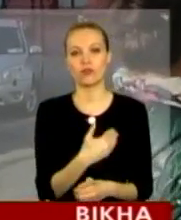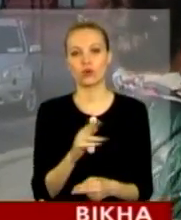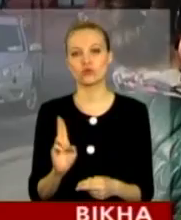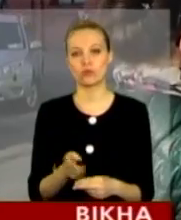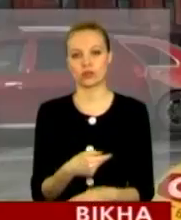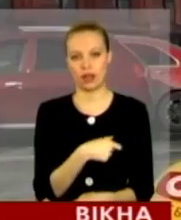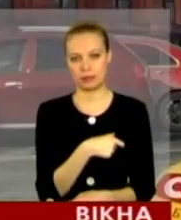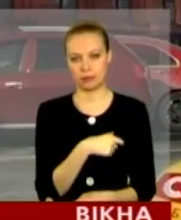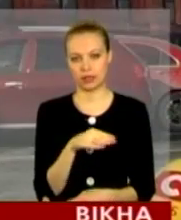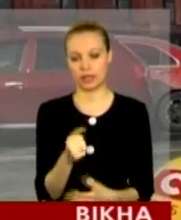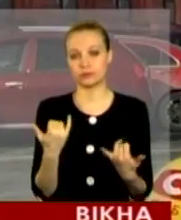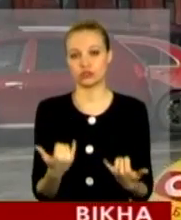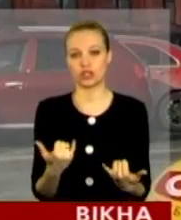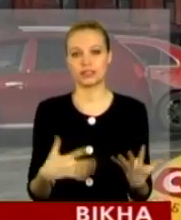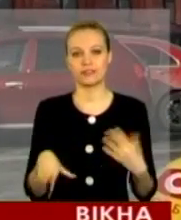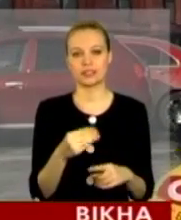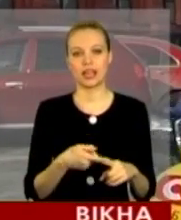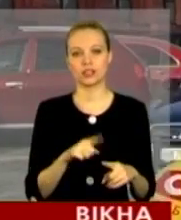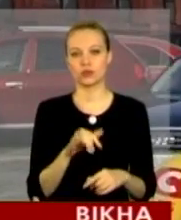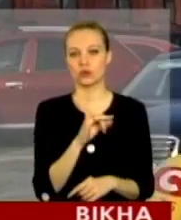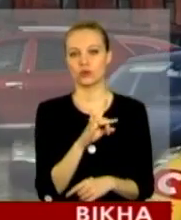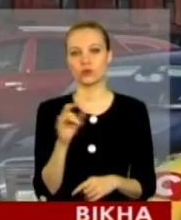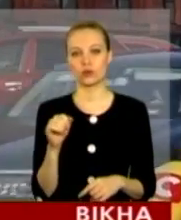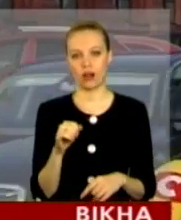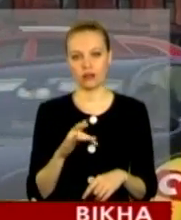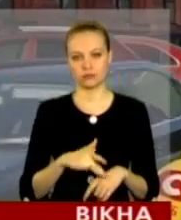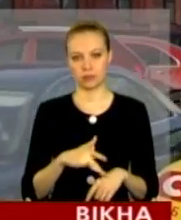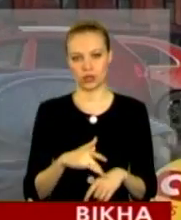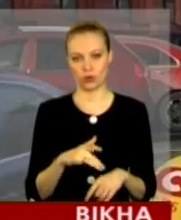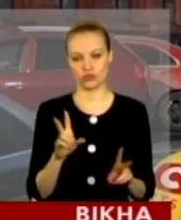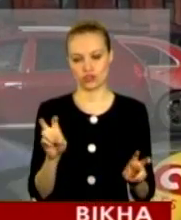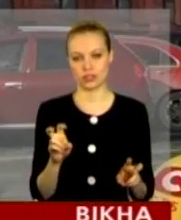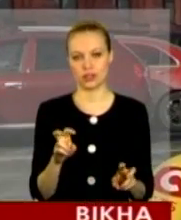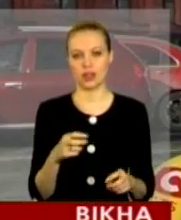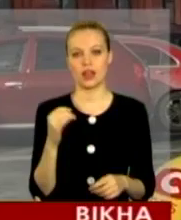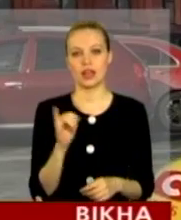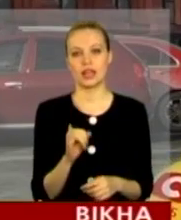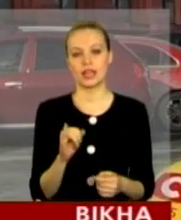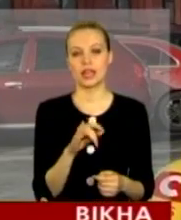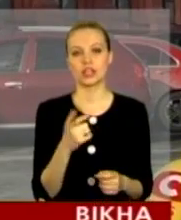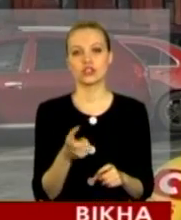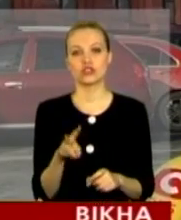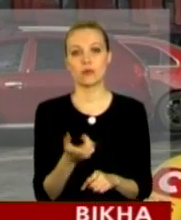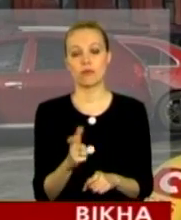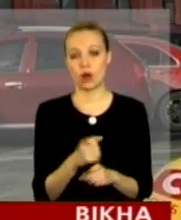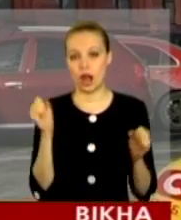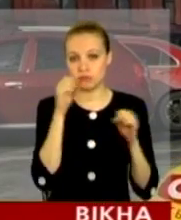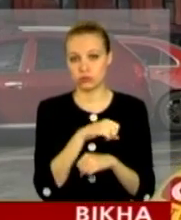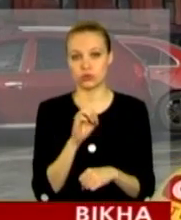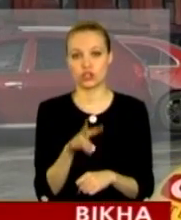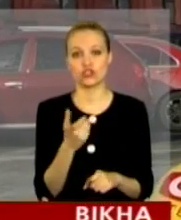позбавити мандата. Зараз всі ці ура-патріотичні течення, і, відповідно, чим більш абсурдні, тим